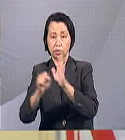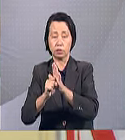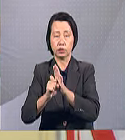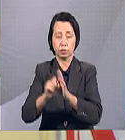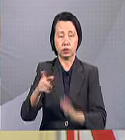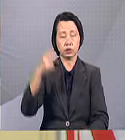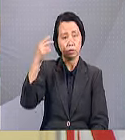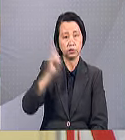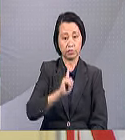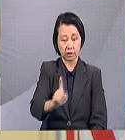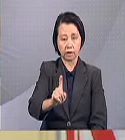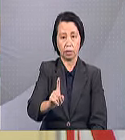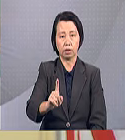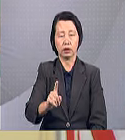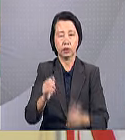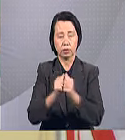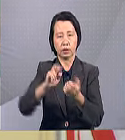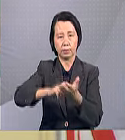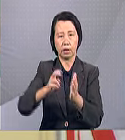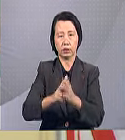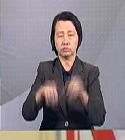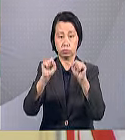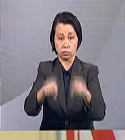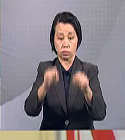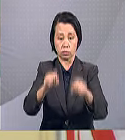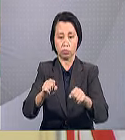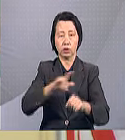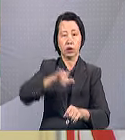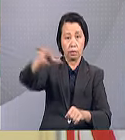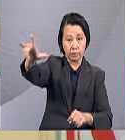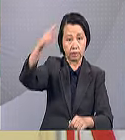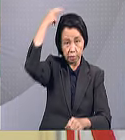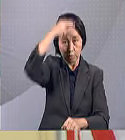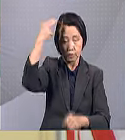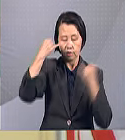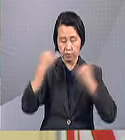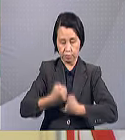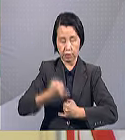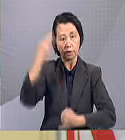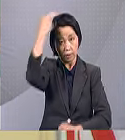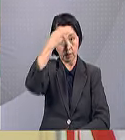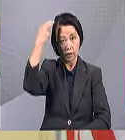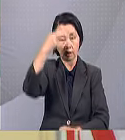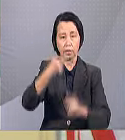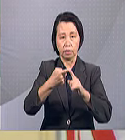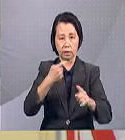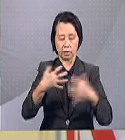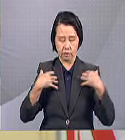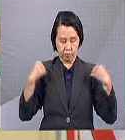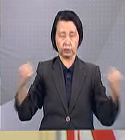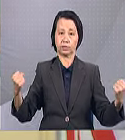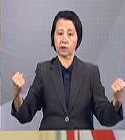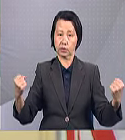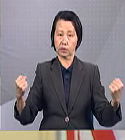istita'ah. Istita'ah dengan makna berkemampuan dalam melaksanakan ibadat haji dari aspek